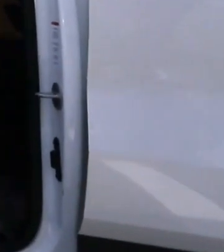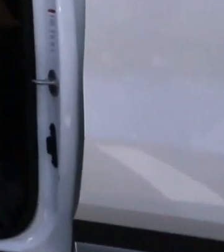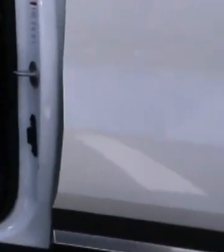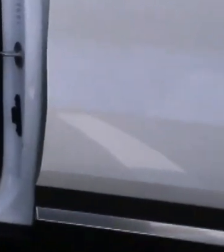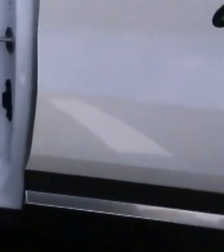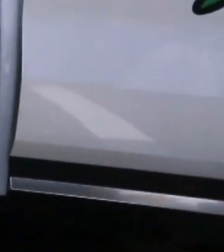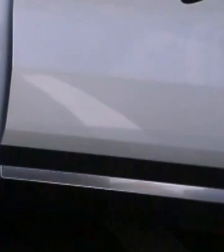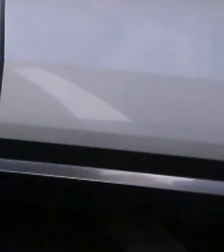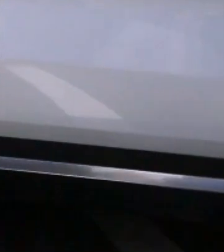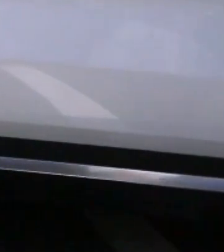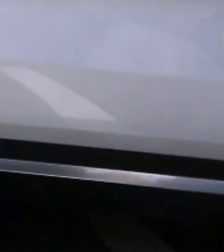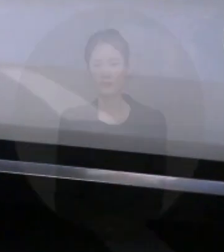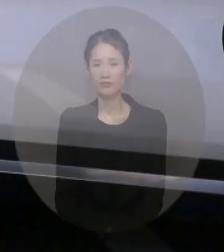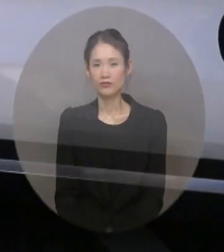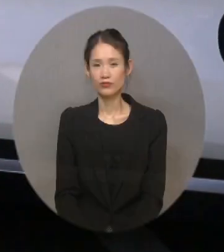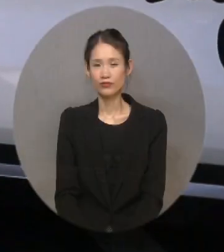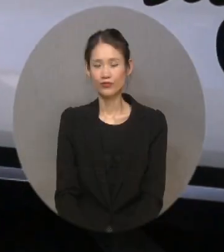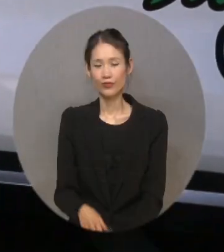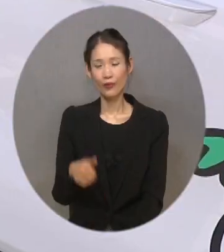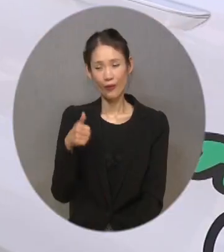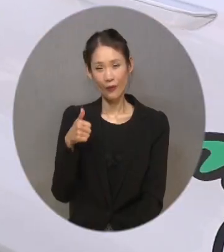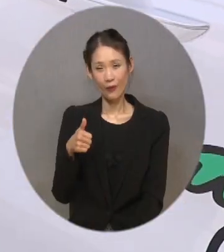이야 찍이네.